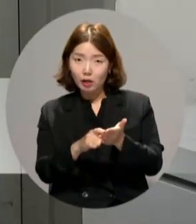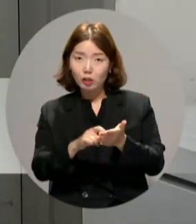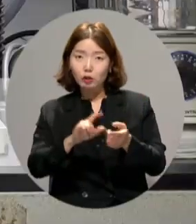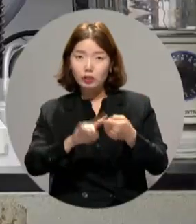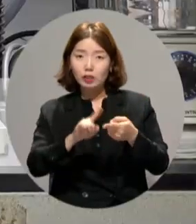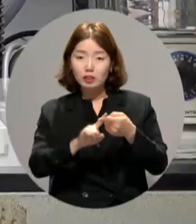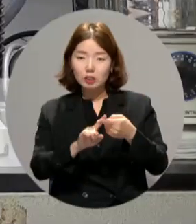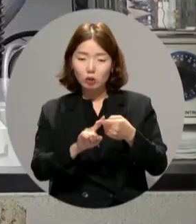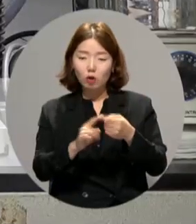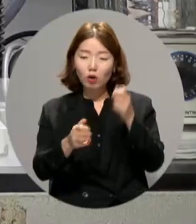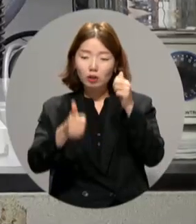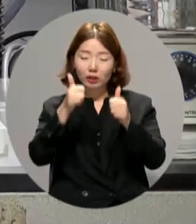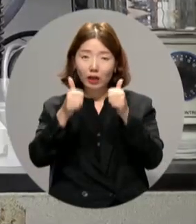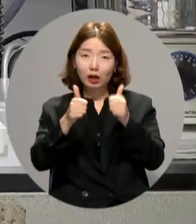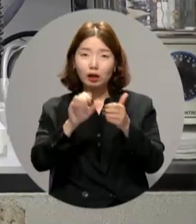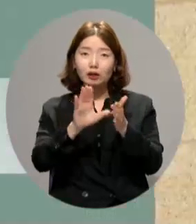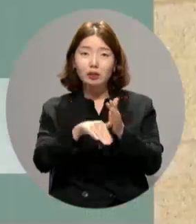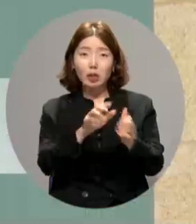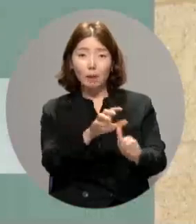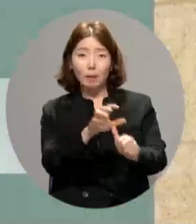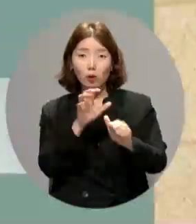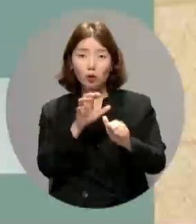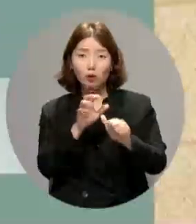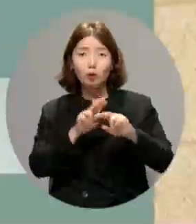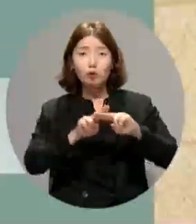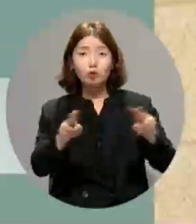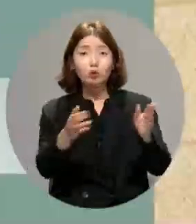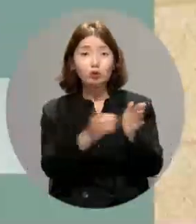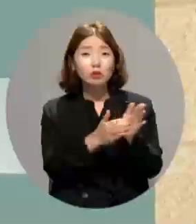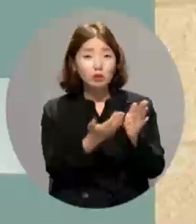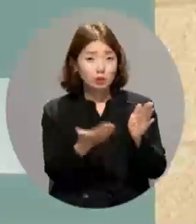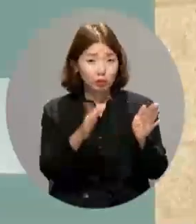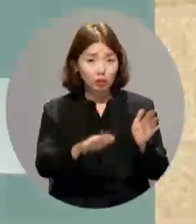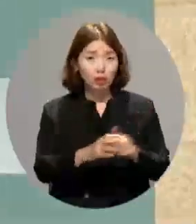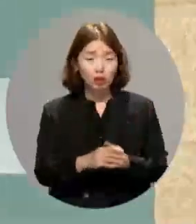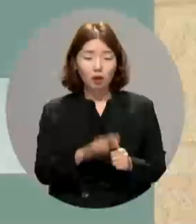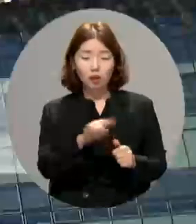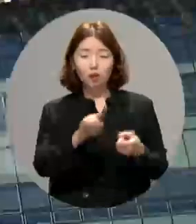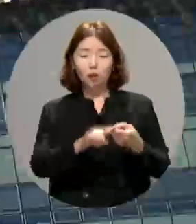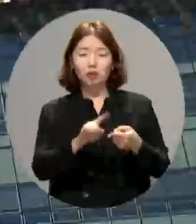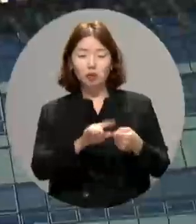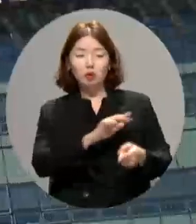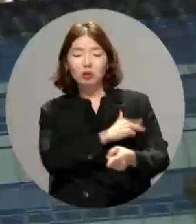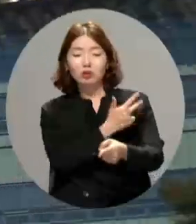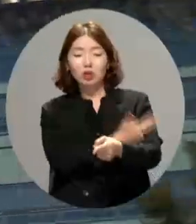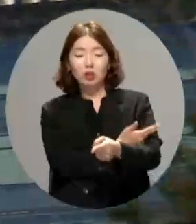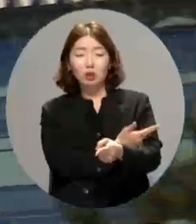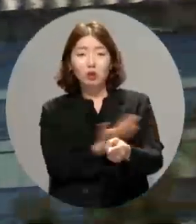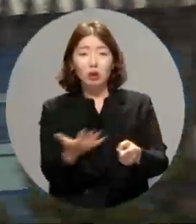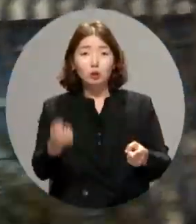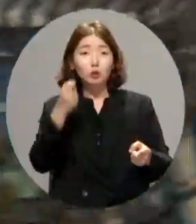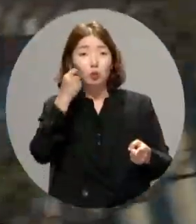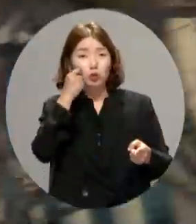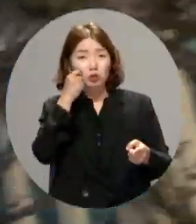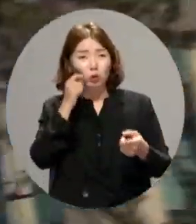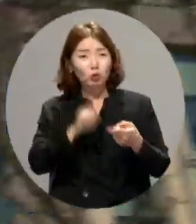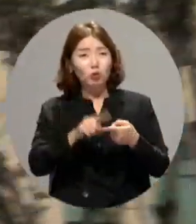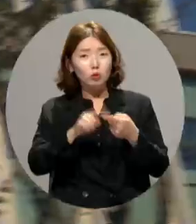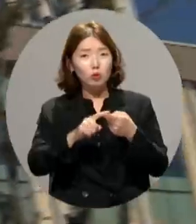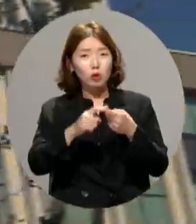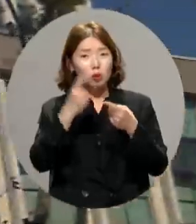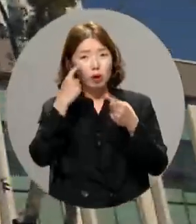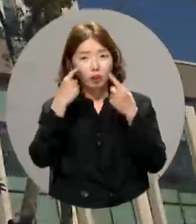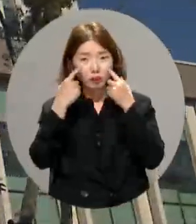논문을 입시에 활용했다며 입학 취소 처분을 내렸지만 재판부는 공저자 자격을 갖추지 못했다고 단정하기